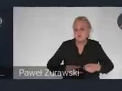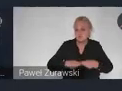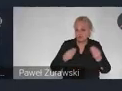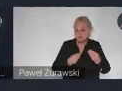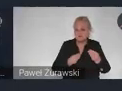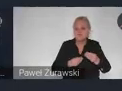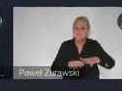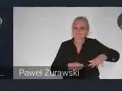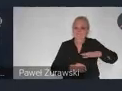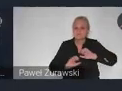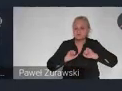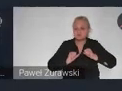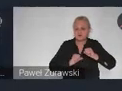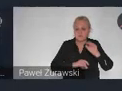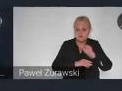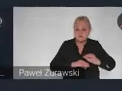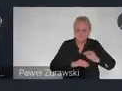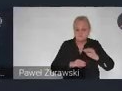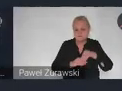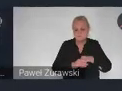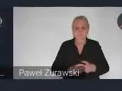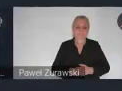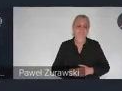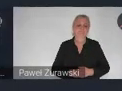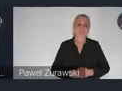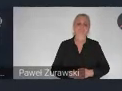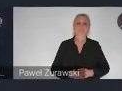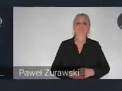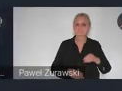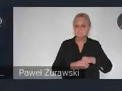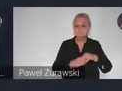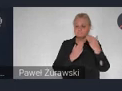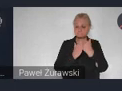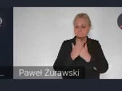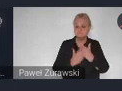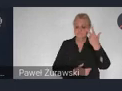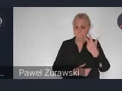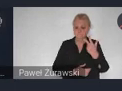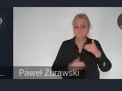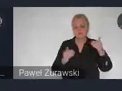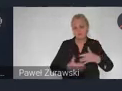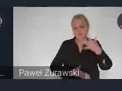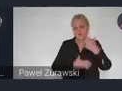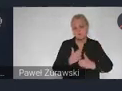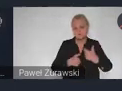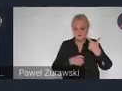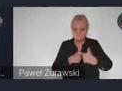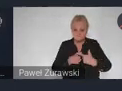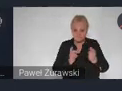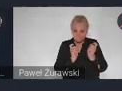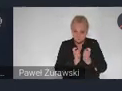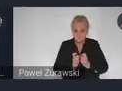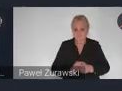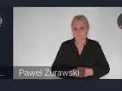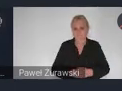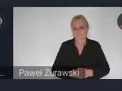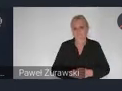w zakresie działalności edukacyjnej w ramach kryterium trzeciego można uzyskać 20 punktów